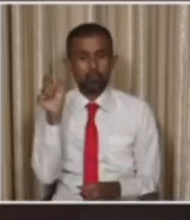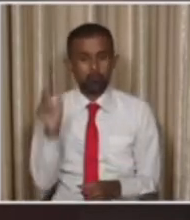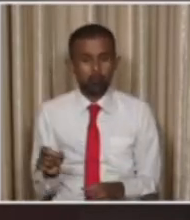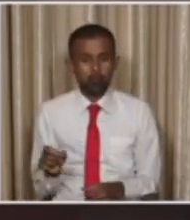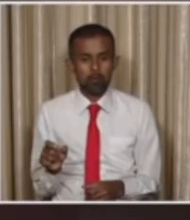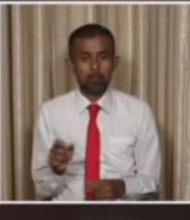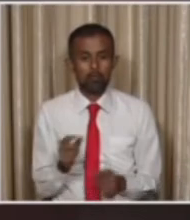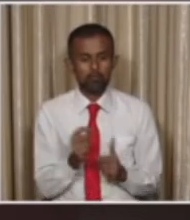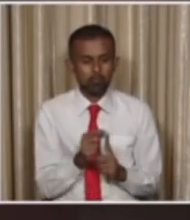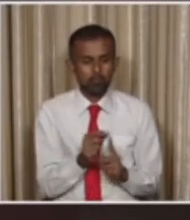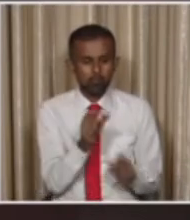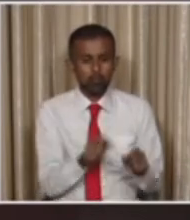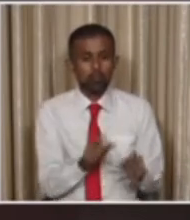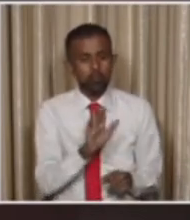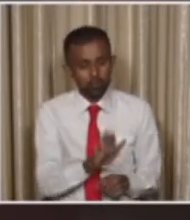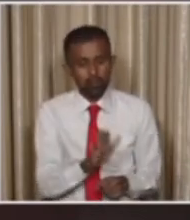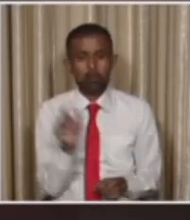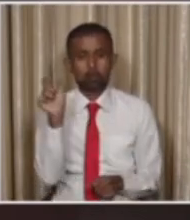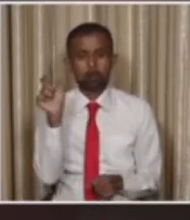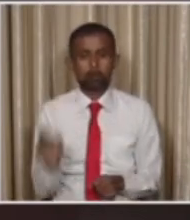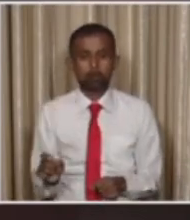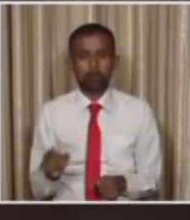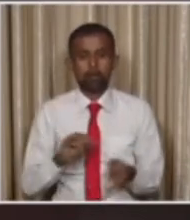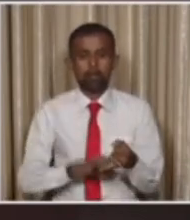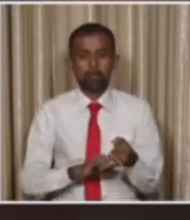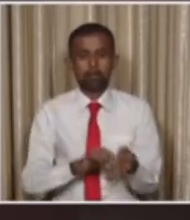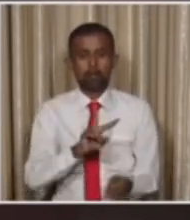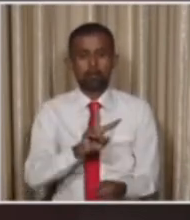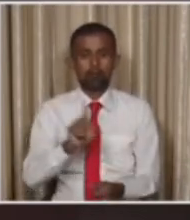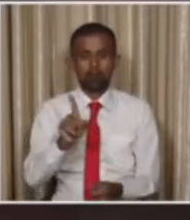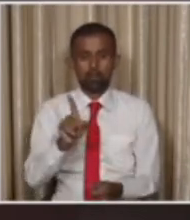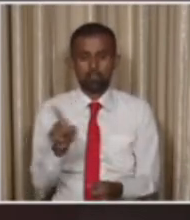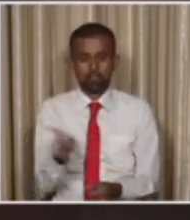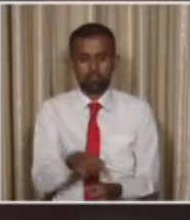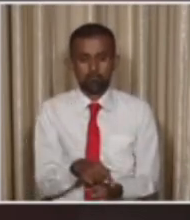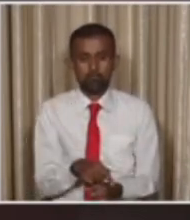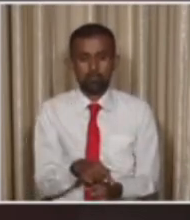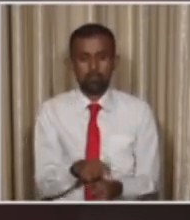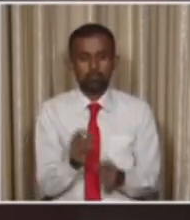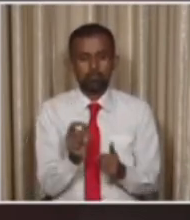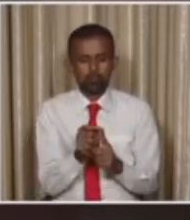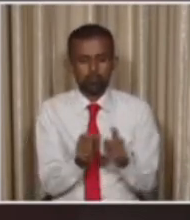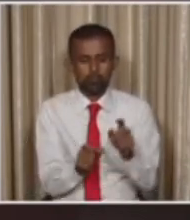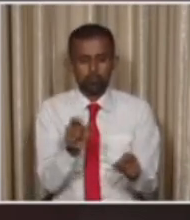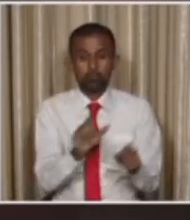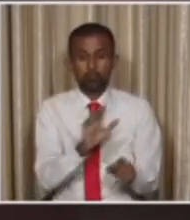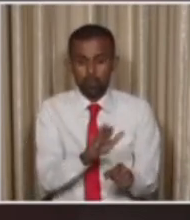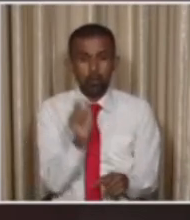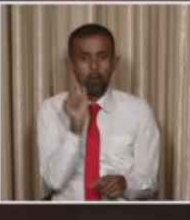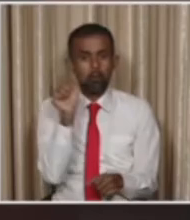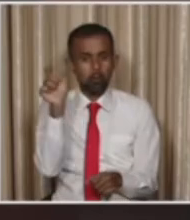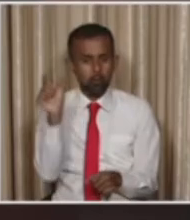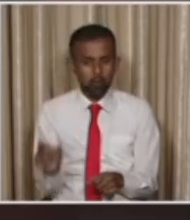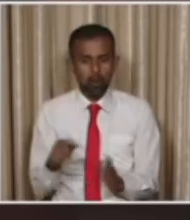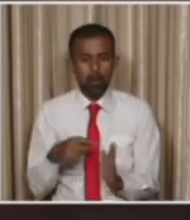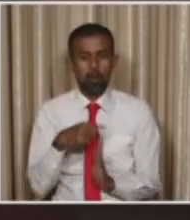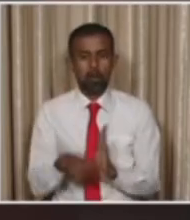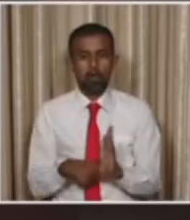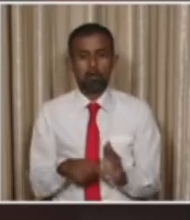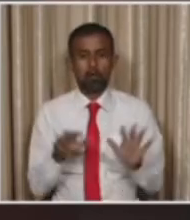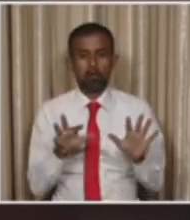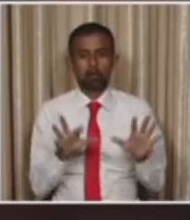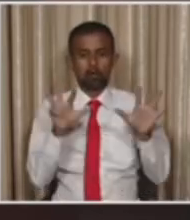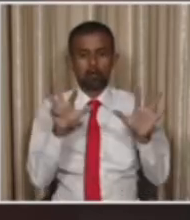පුංචි මිනිස්සුන්ගේම මිනිසා. ඒ නිසා සැප්තැම්බර් 21 වෙනිදා මෙන්න මේ පුංචි මිනිස්සුන්ගේම මිනිසා මේ රටේ